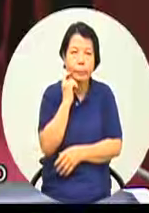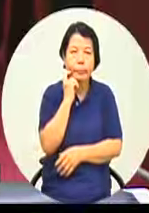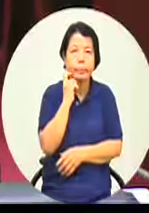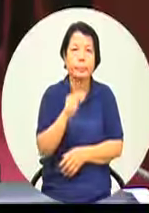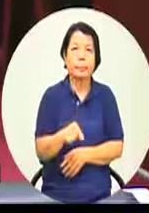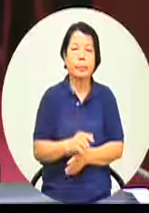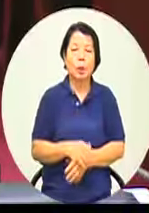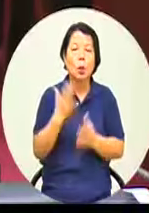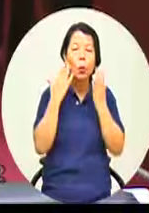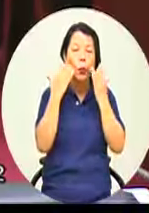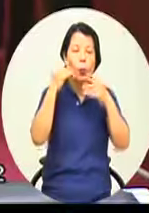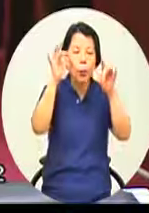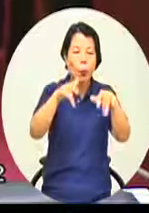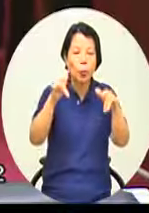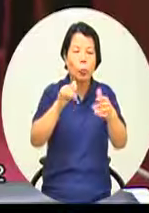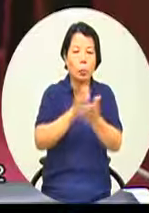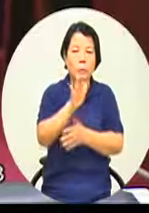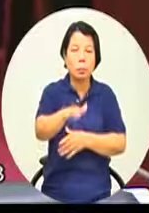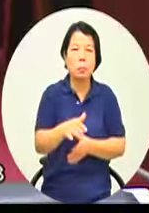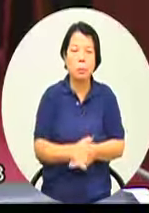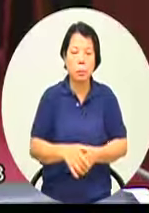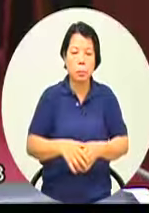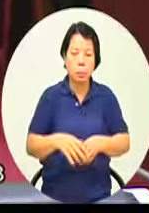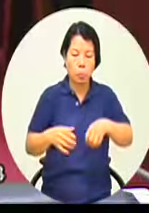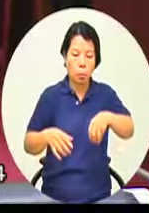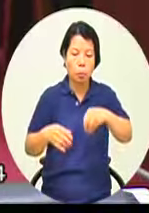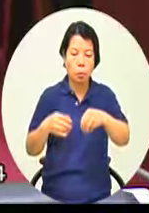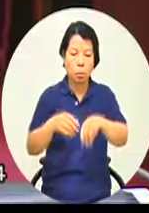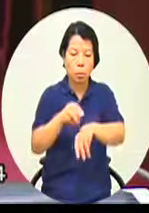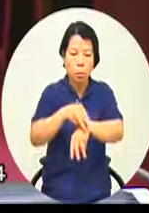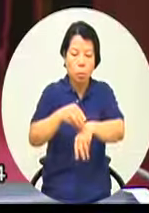落过这个雨了后的时阵啊，它外面会有一层